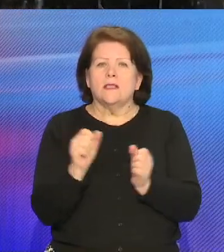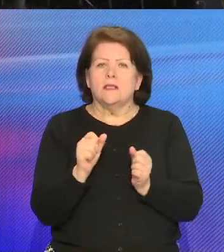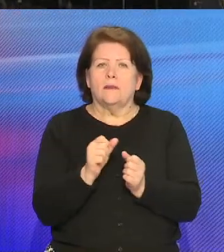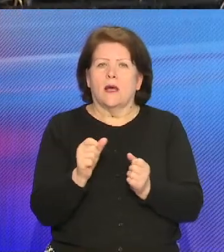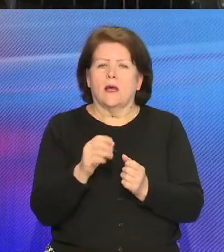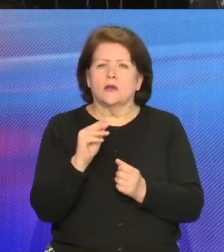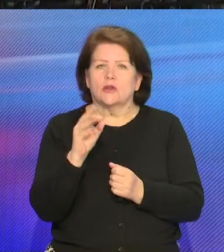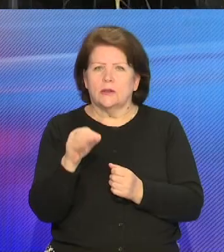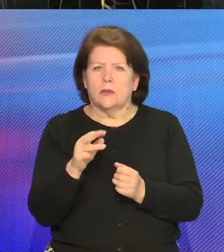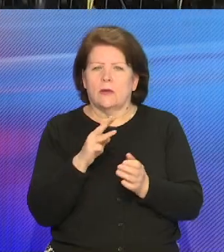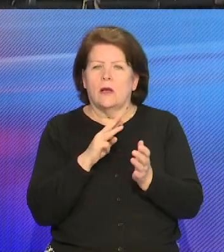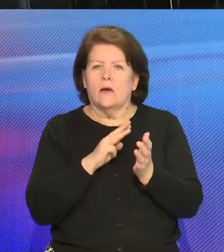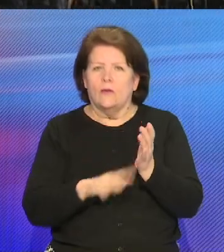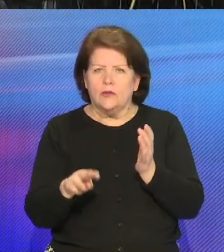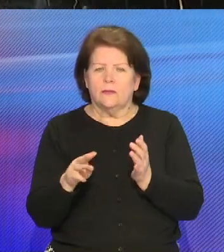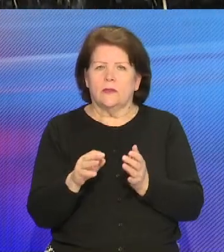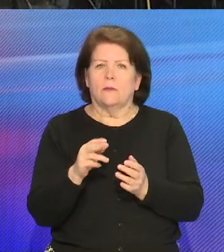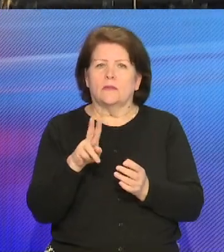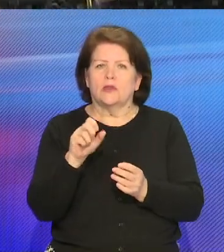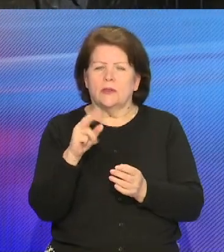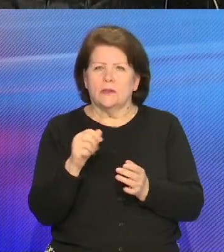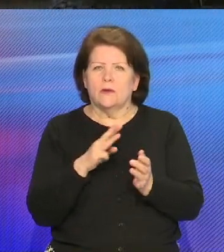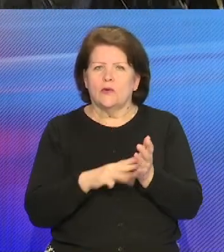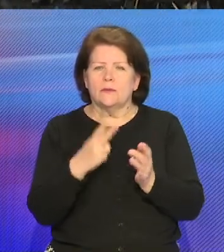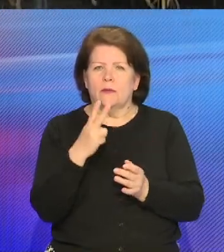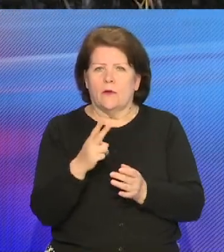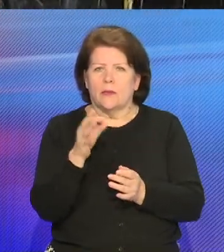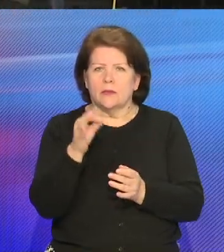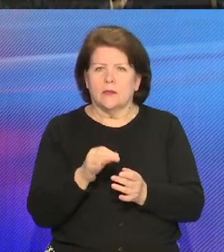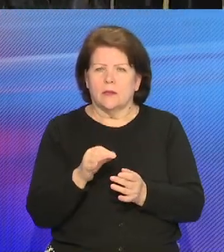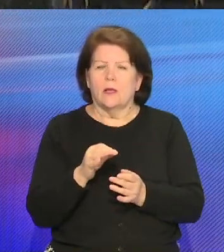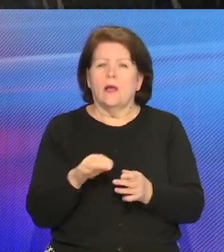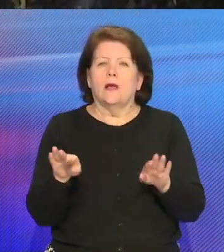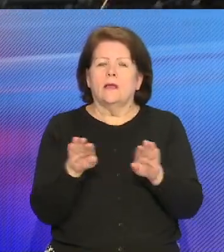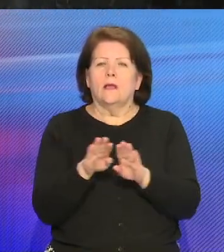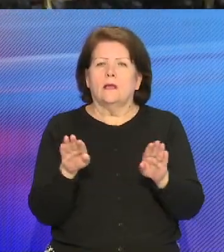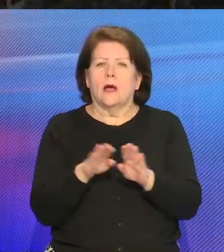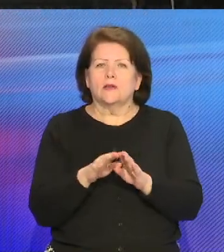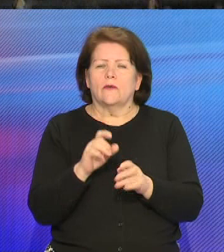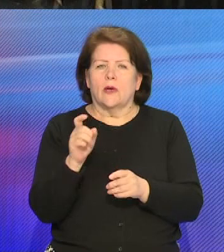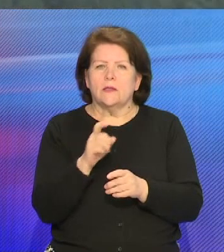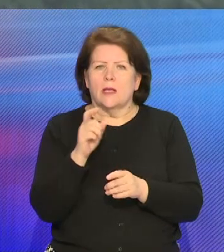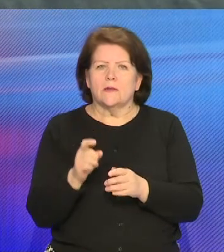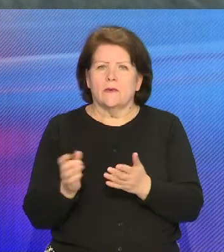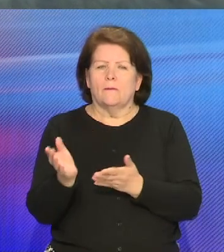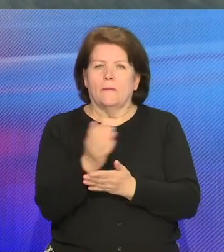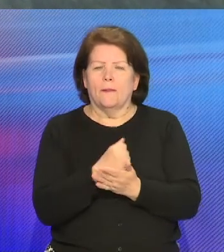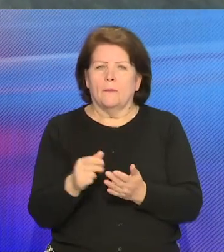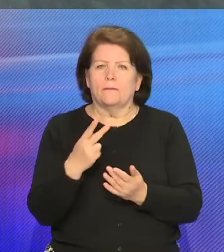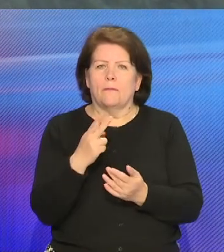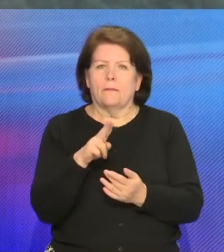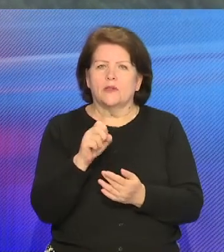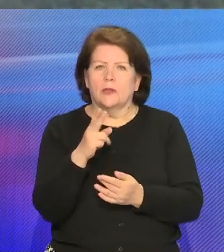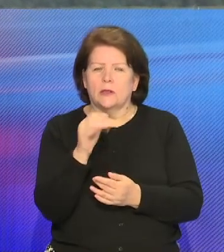88% азимая пшеница. На 82% овес. Так само о господарках обмолочиваются яровую пшеницу,